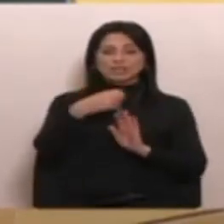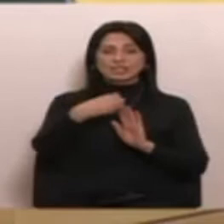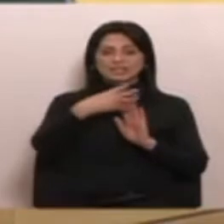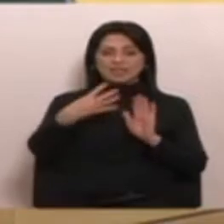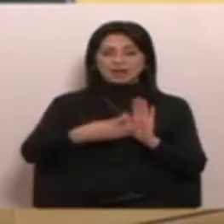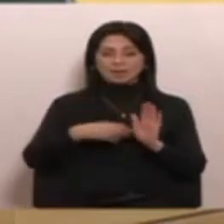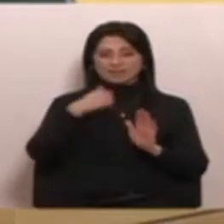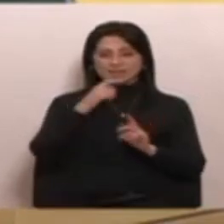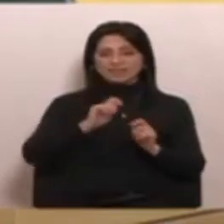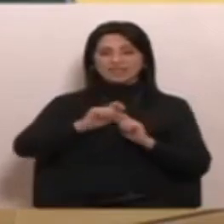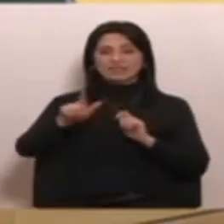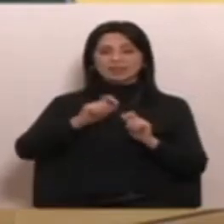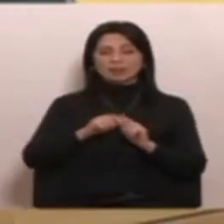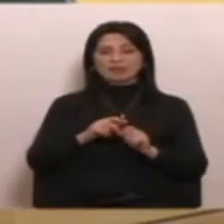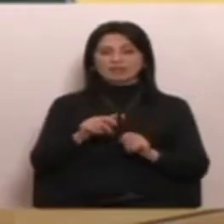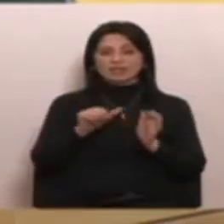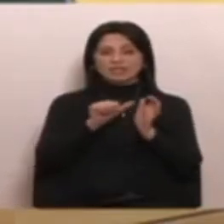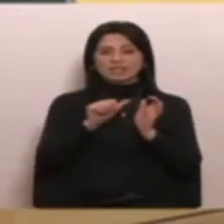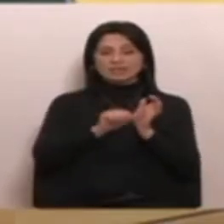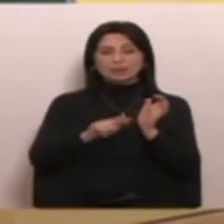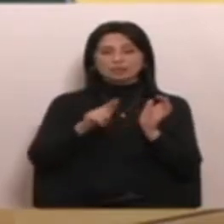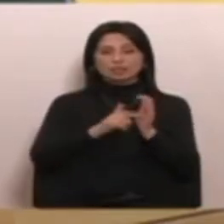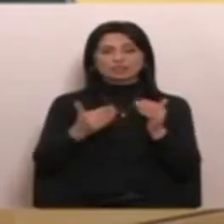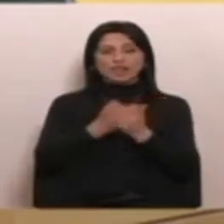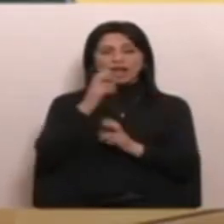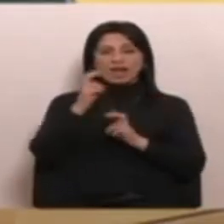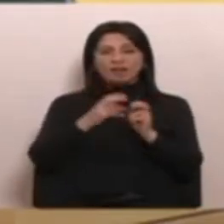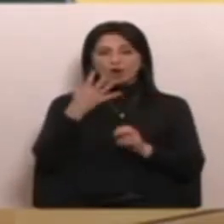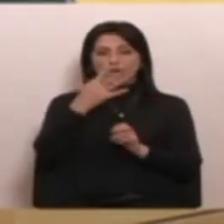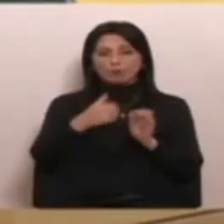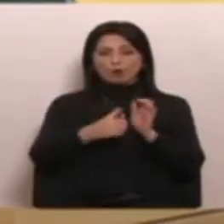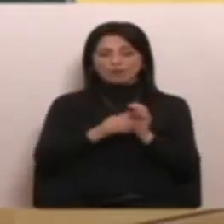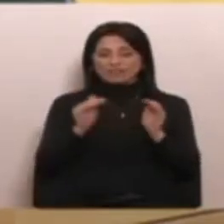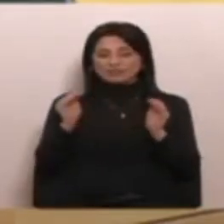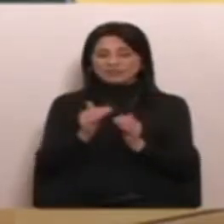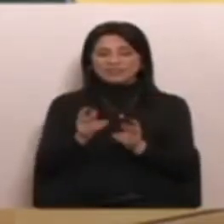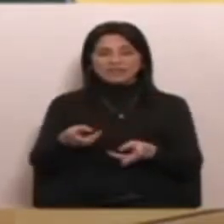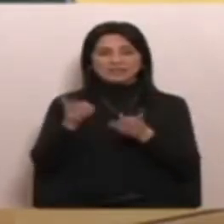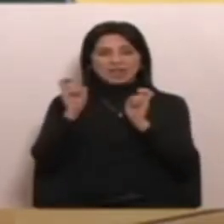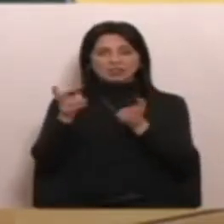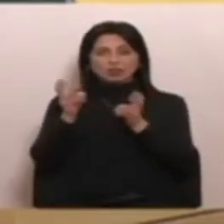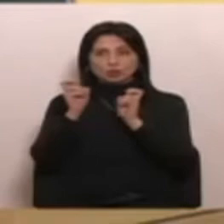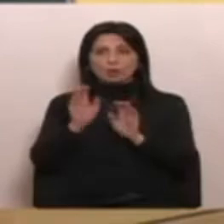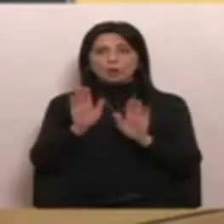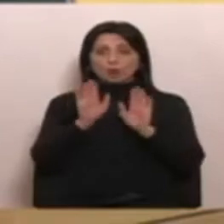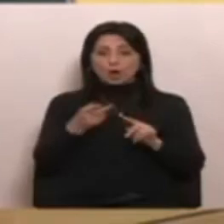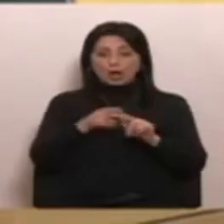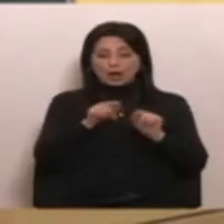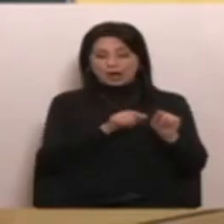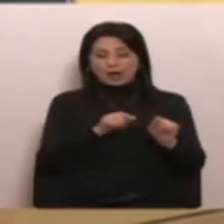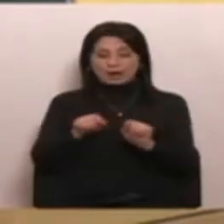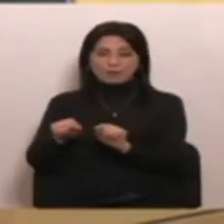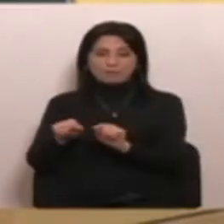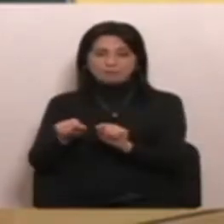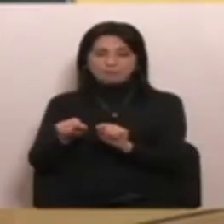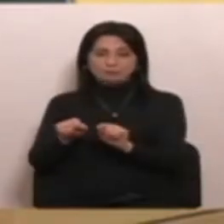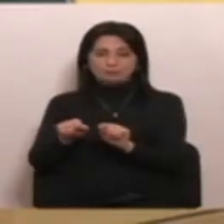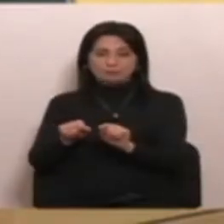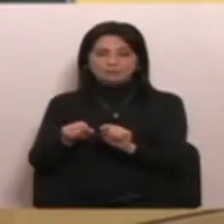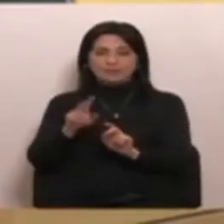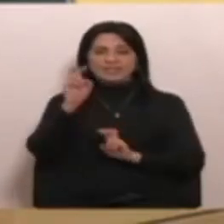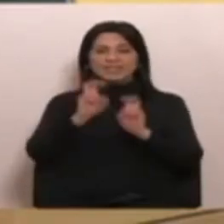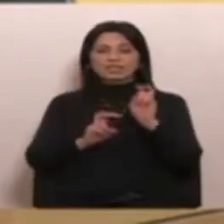წელს დაფინანსდა 67 ახალი საწარმო და 46 მცირე სასტუმრო, მხოლოდ აი ამ